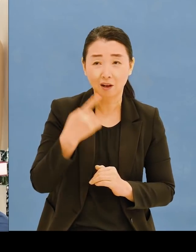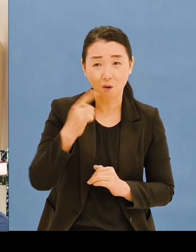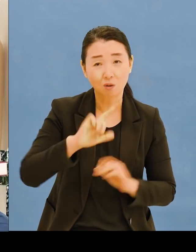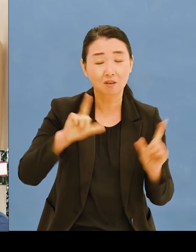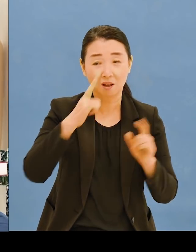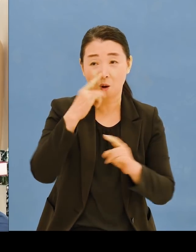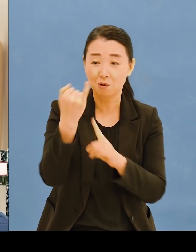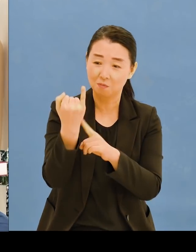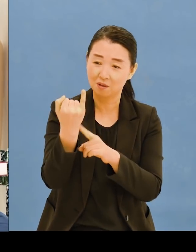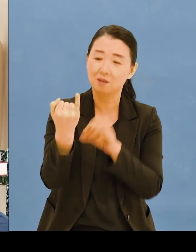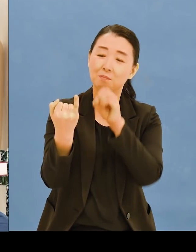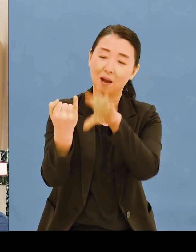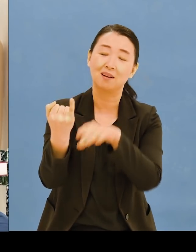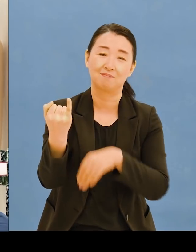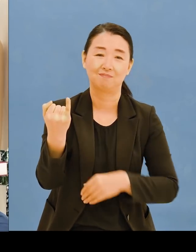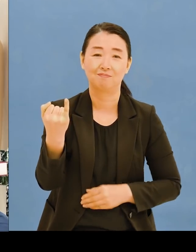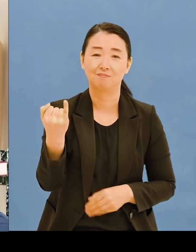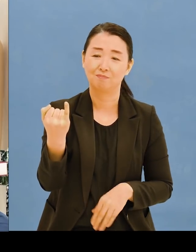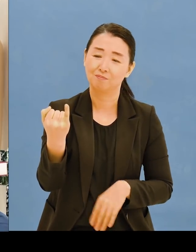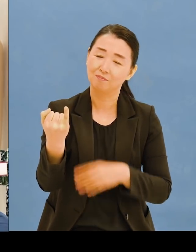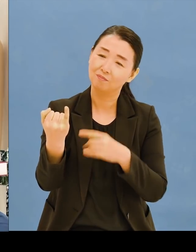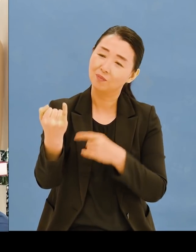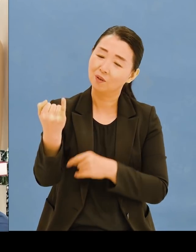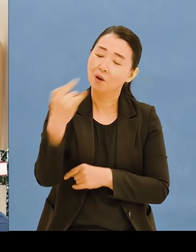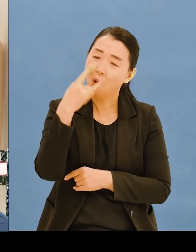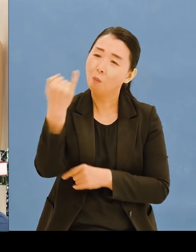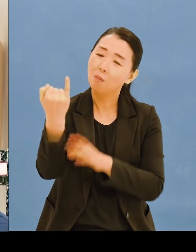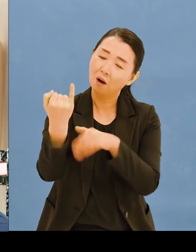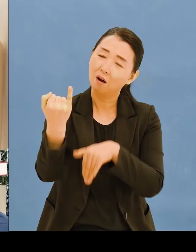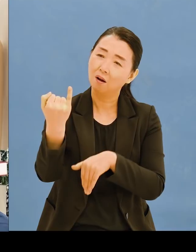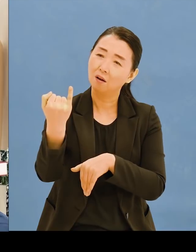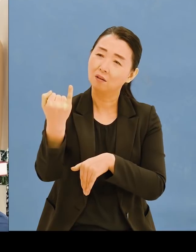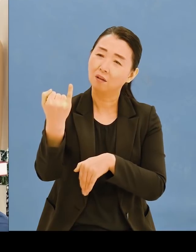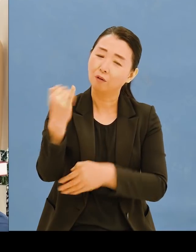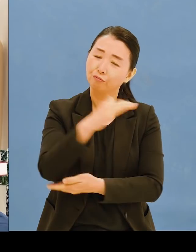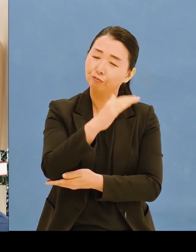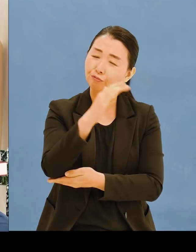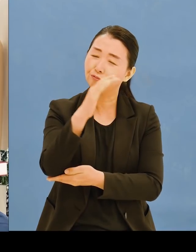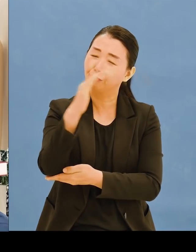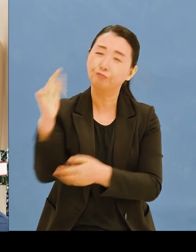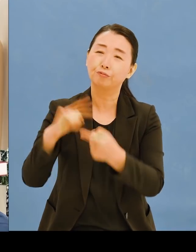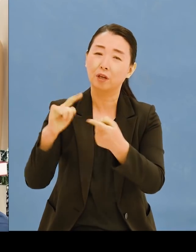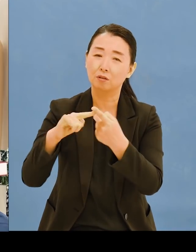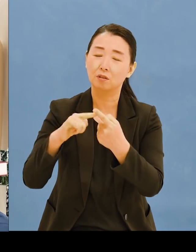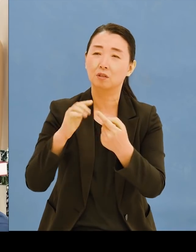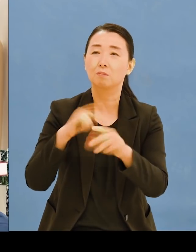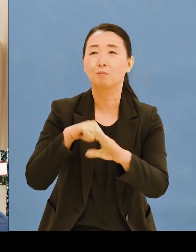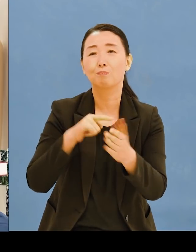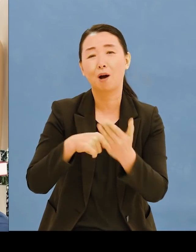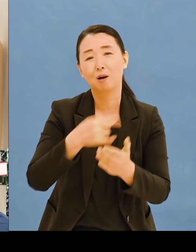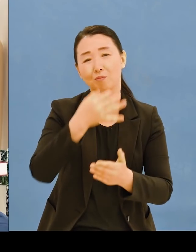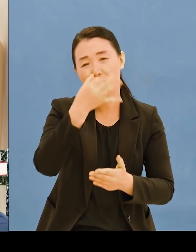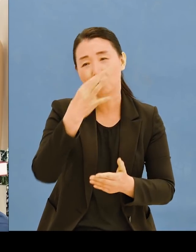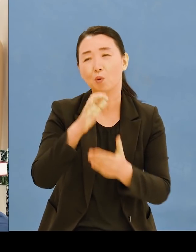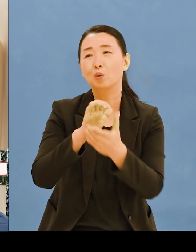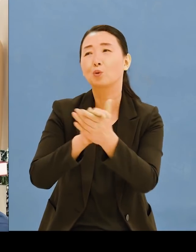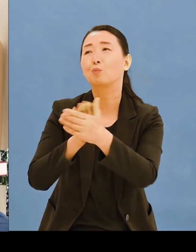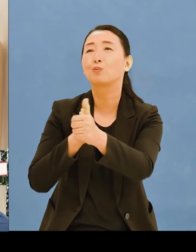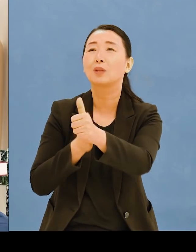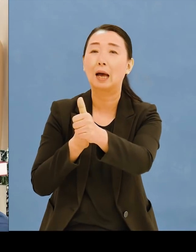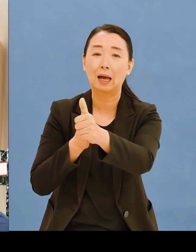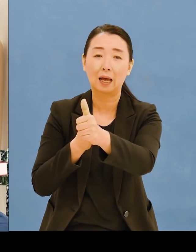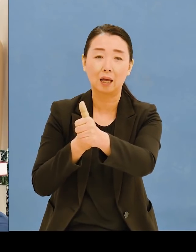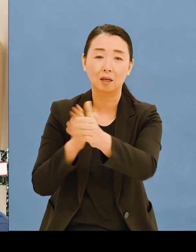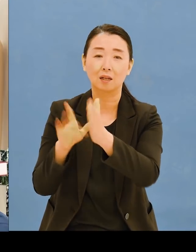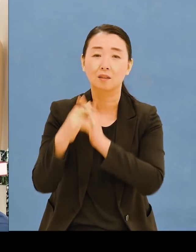저희 어머니께 이제 이 이야기를 했어요. 네. 엄마, 내가 이래서 지금 마음이 너무 힘든데 기도 좀